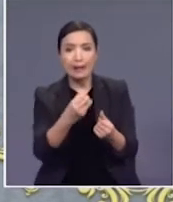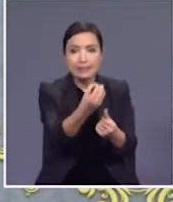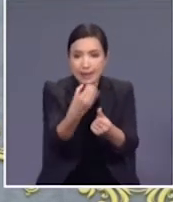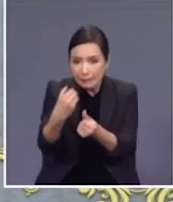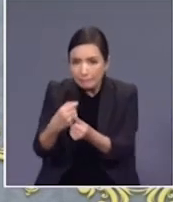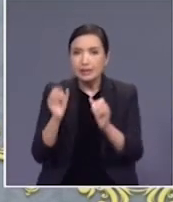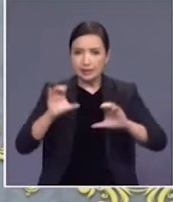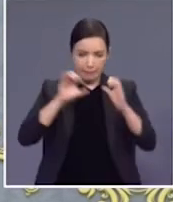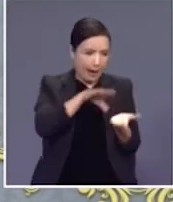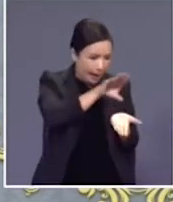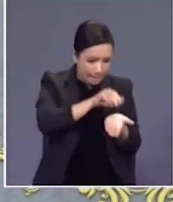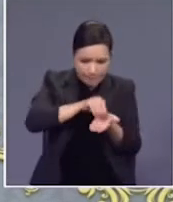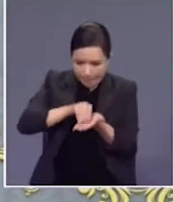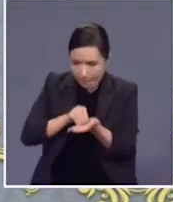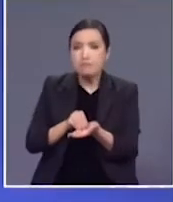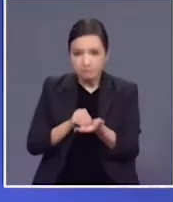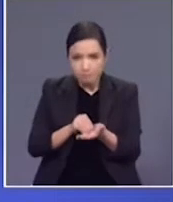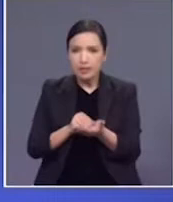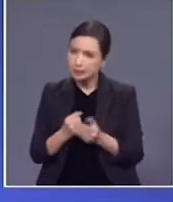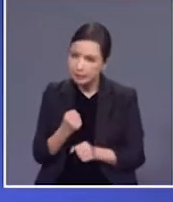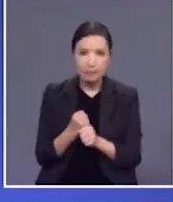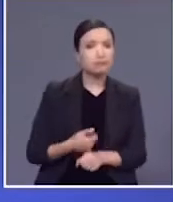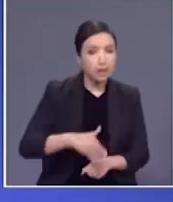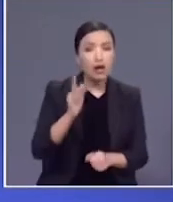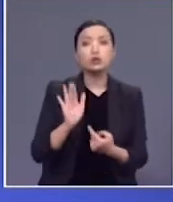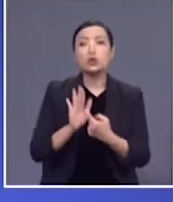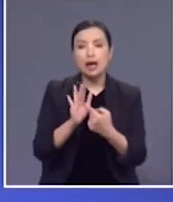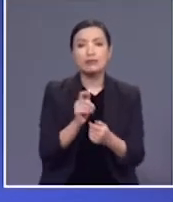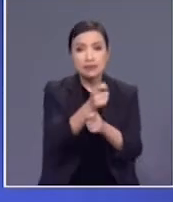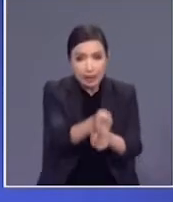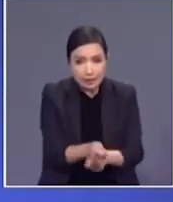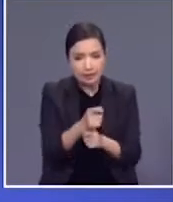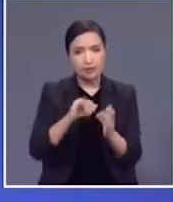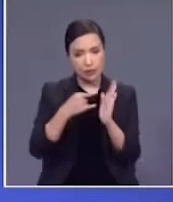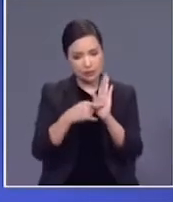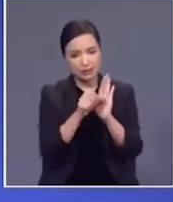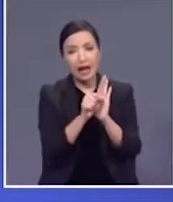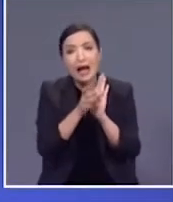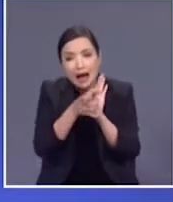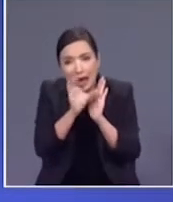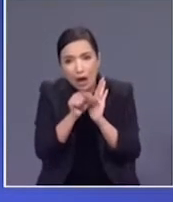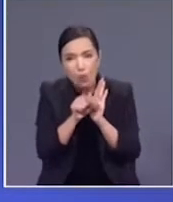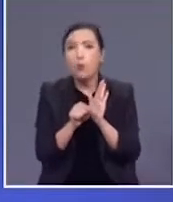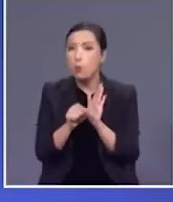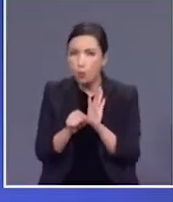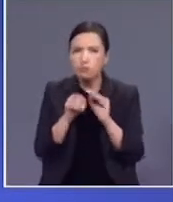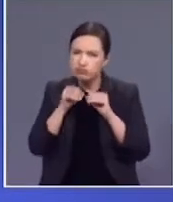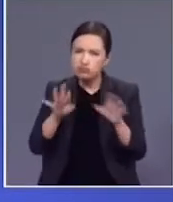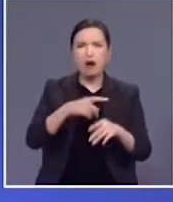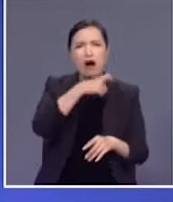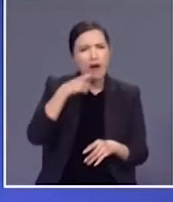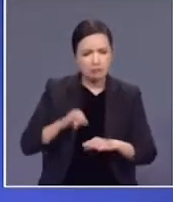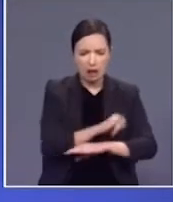นะครับรับฟังความเห็นอย่างที่อื่นด้วยเช่นการปรับเปลี่ยนการเกษตรในจังหวัดสระแก้วซึ่งเป็นจังหวัดเดียวที่ประกาศภัยแล้งกว่า 100,000